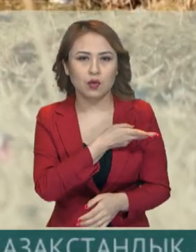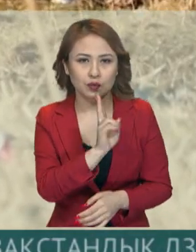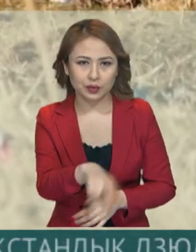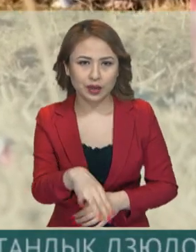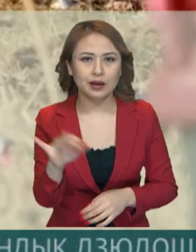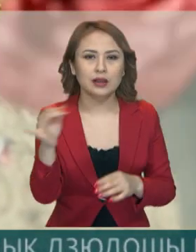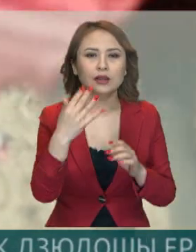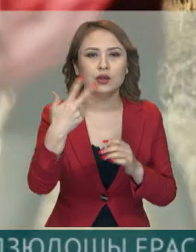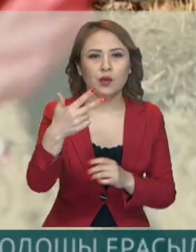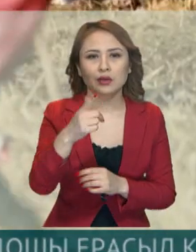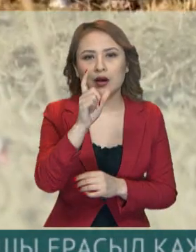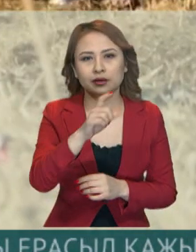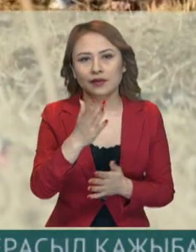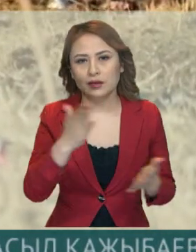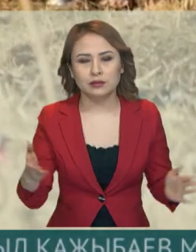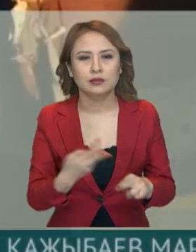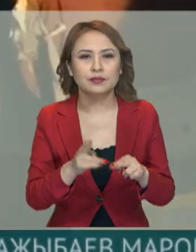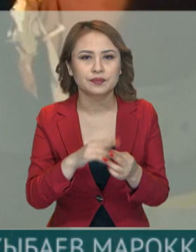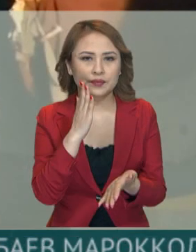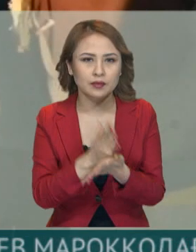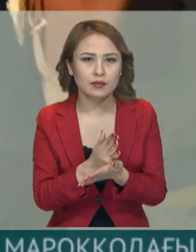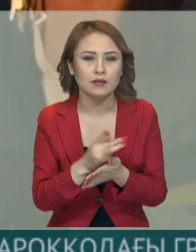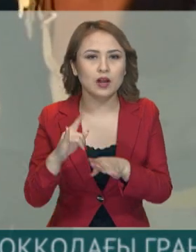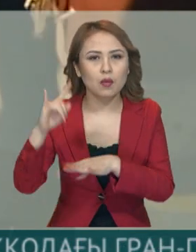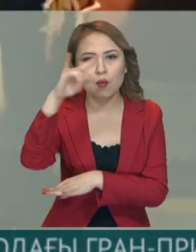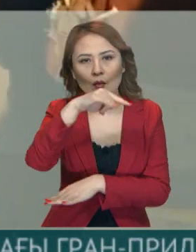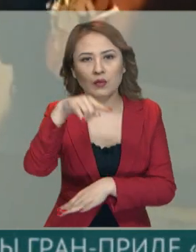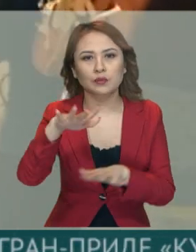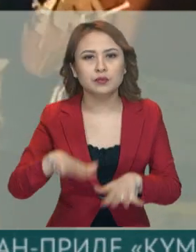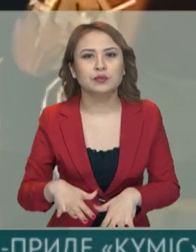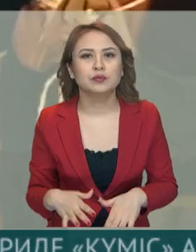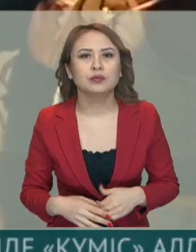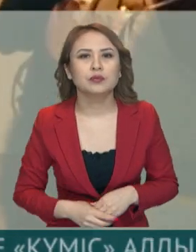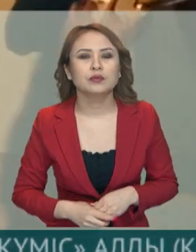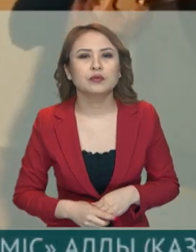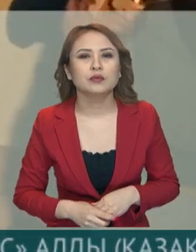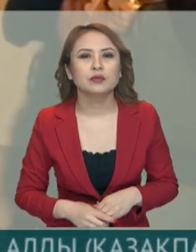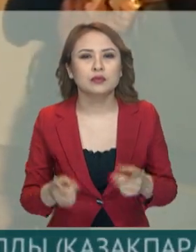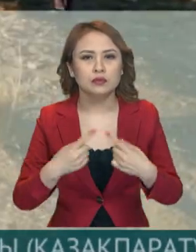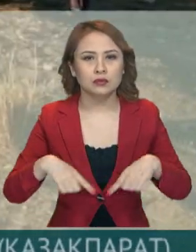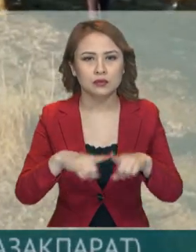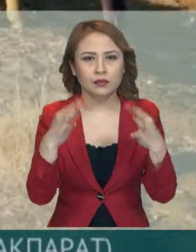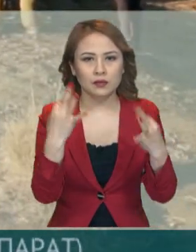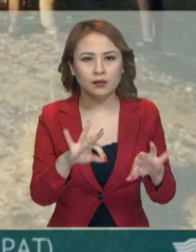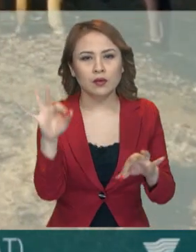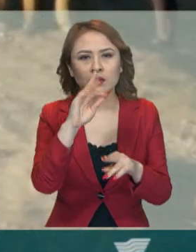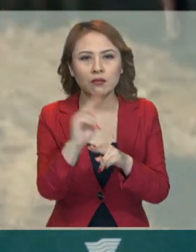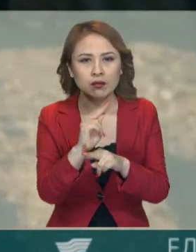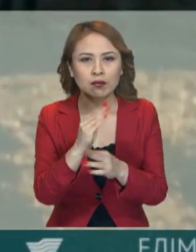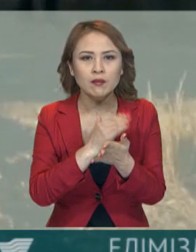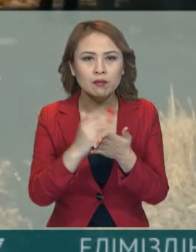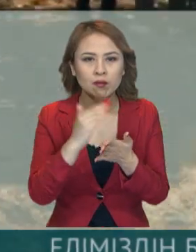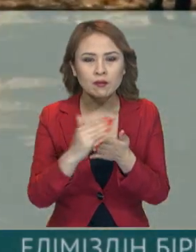тапқандар арасында 30-дан астам елдің азаматтары бар. Ұшақ бортында Біріккен Ұлттар Ұйымының босқындар ісі жөніндегі